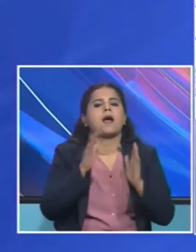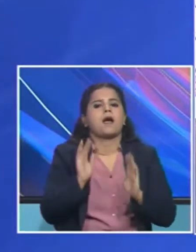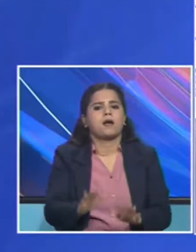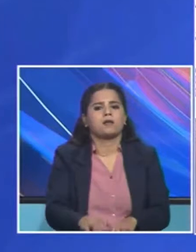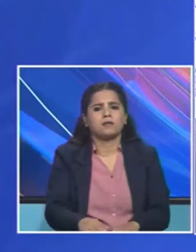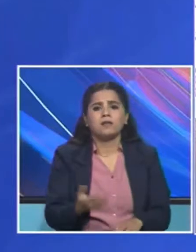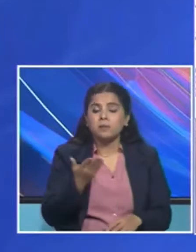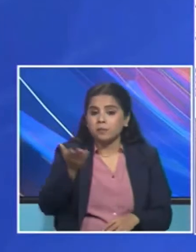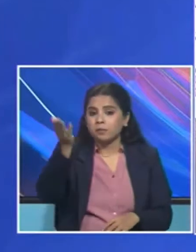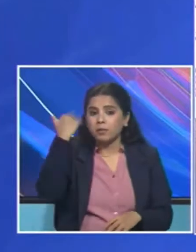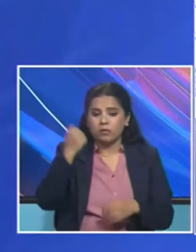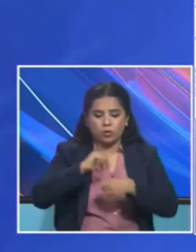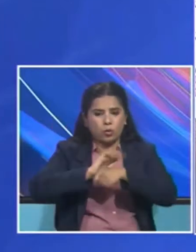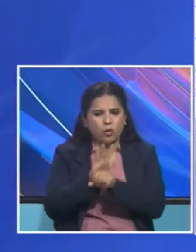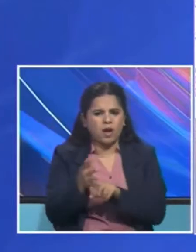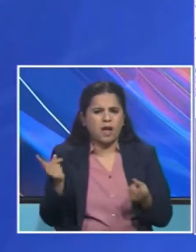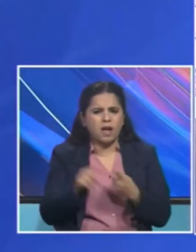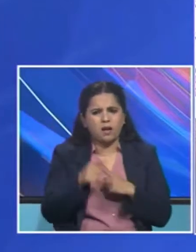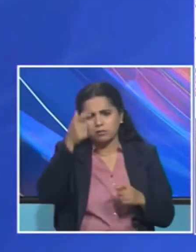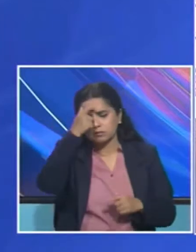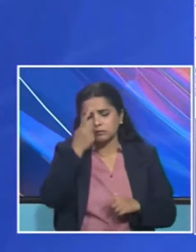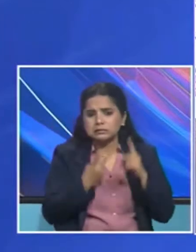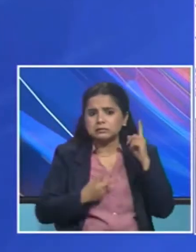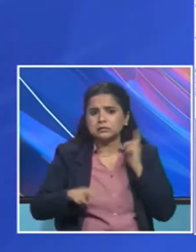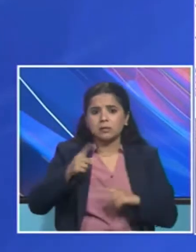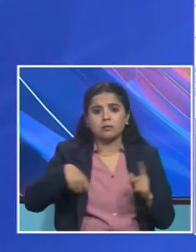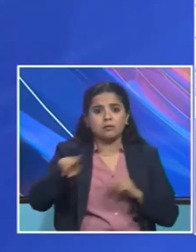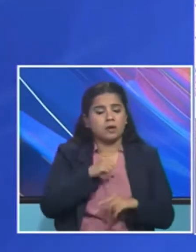कोरोना महामारी के वैश्विक संकट का सामना